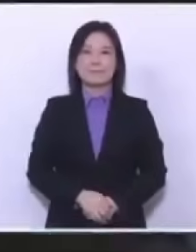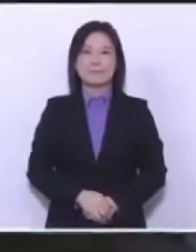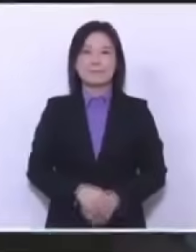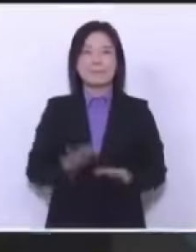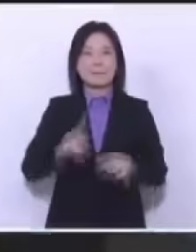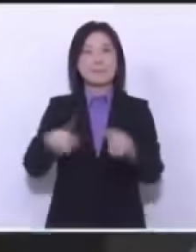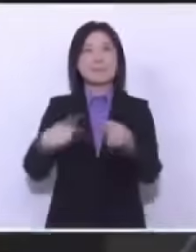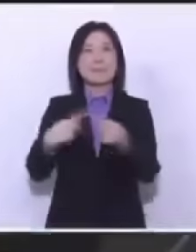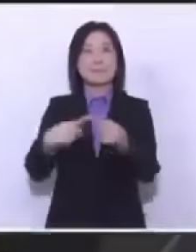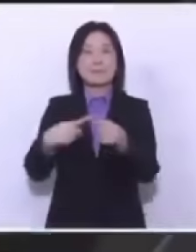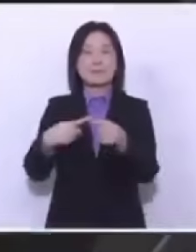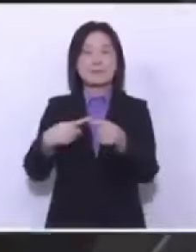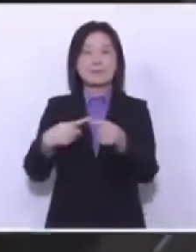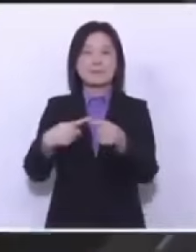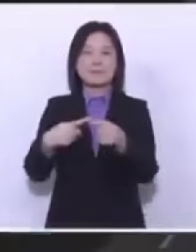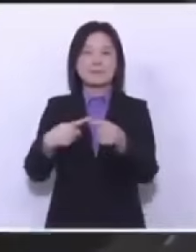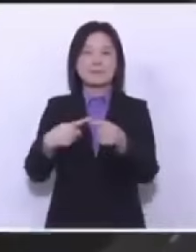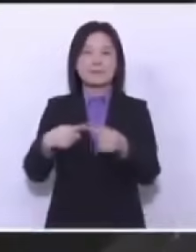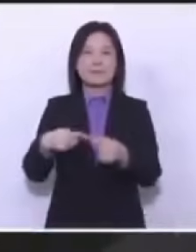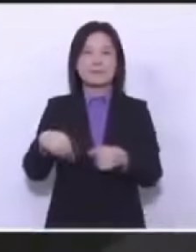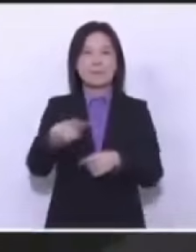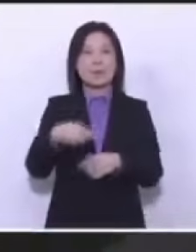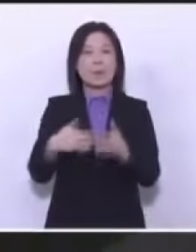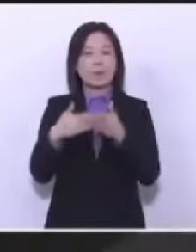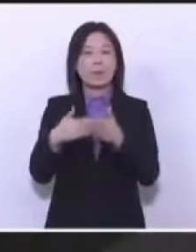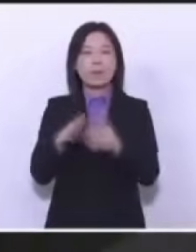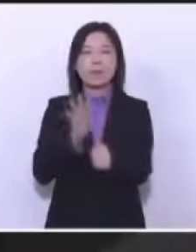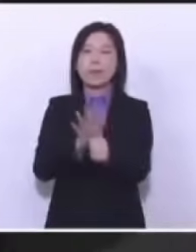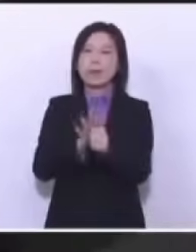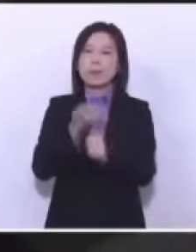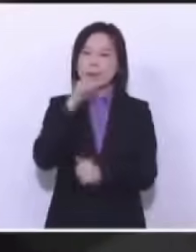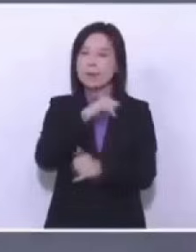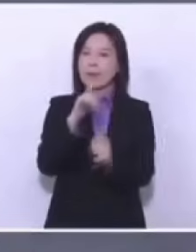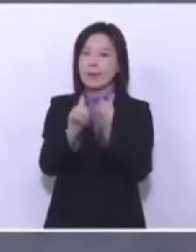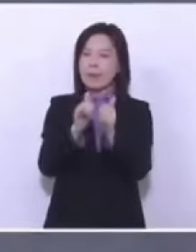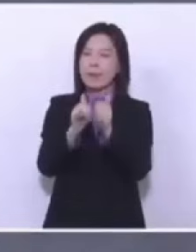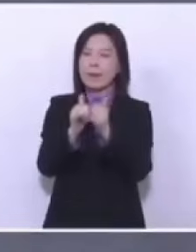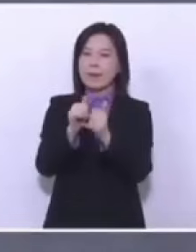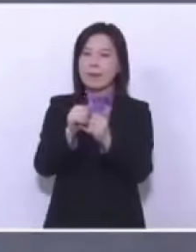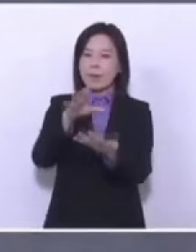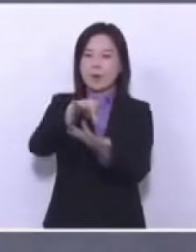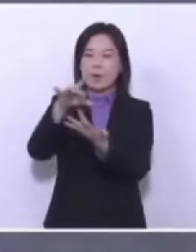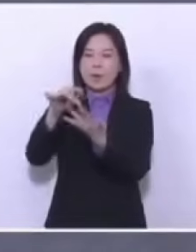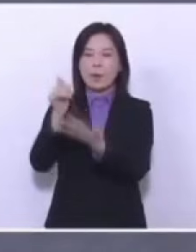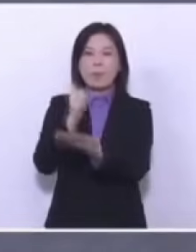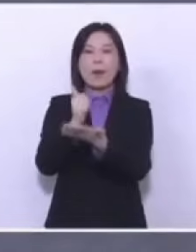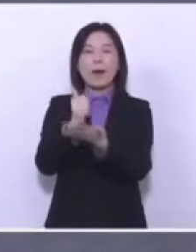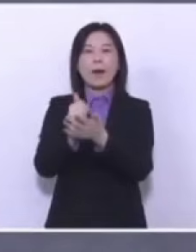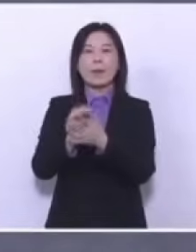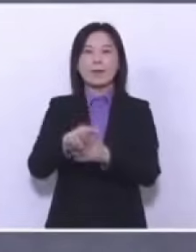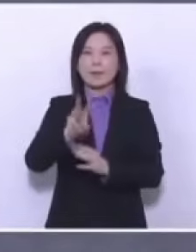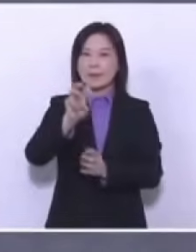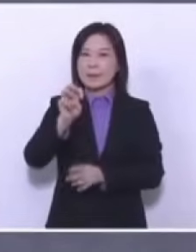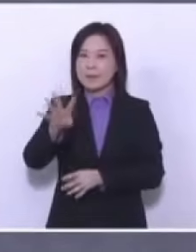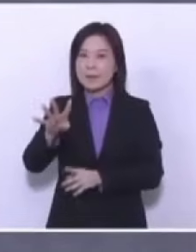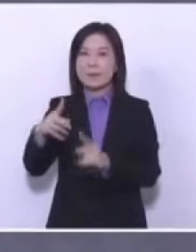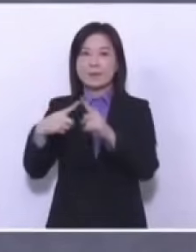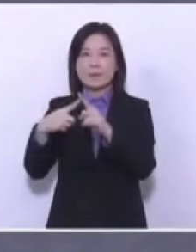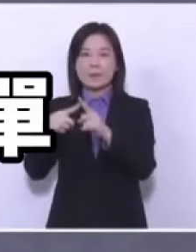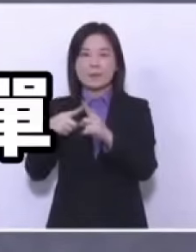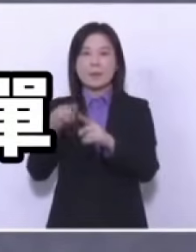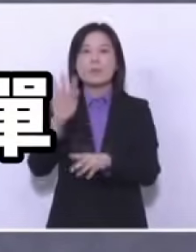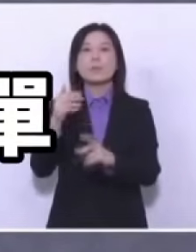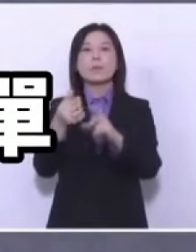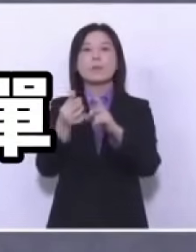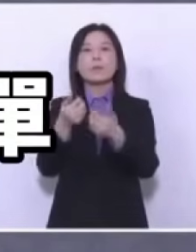今年我们也要替台湾人民选出34位优秀的不分区立委，